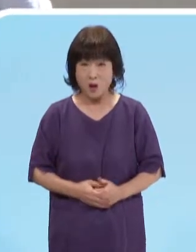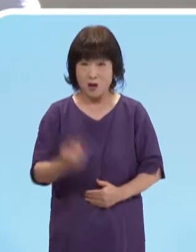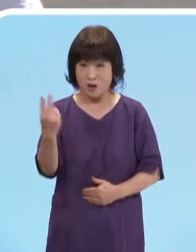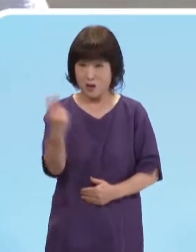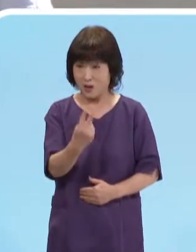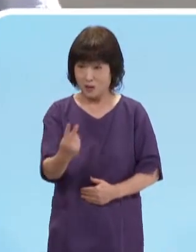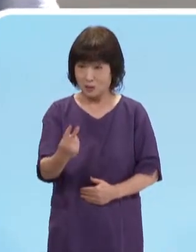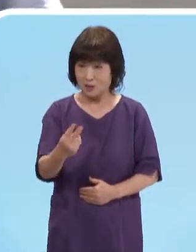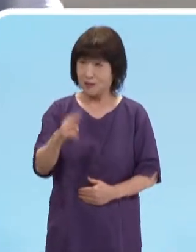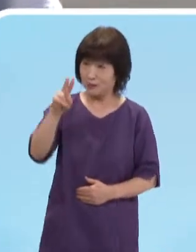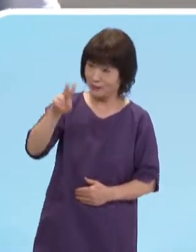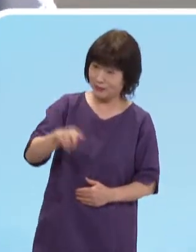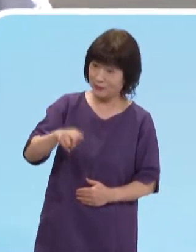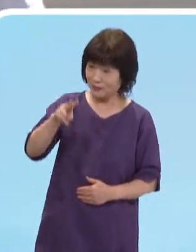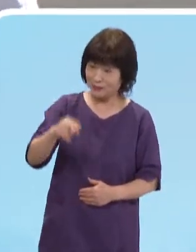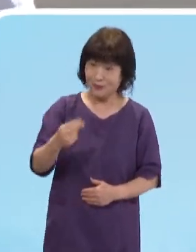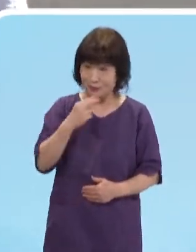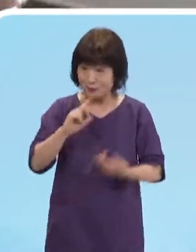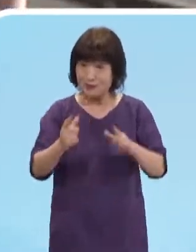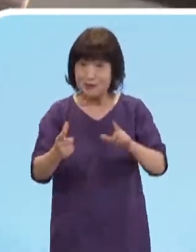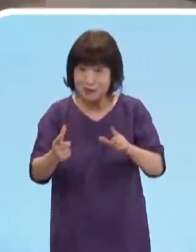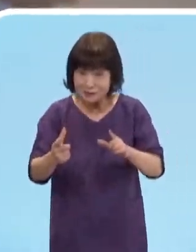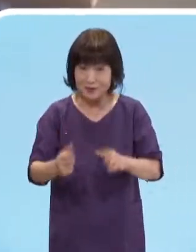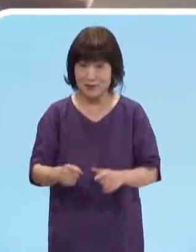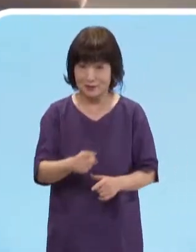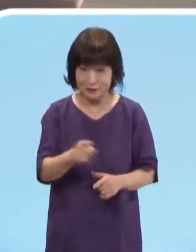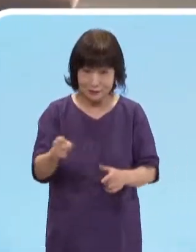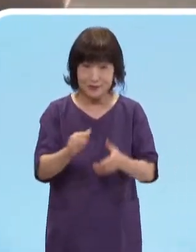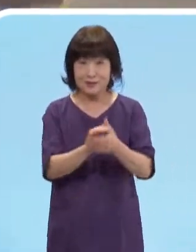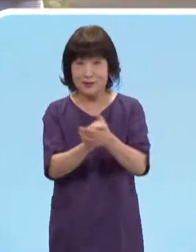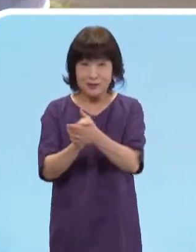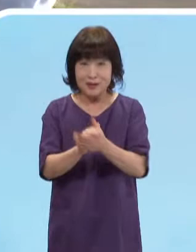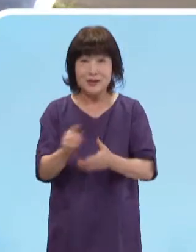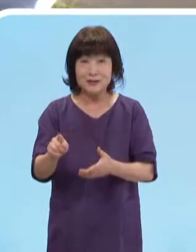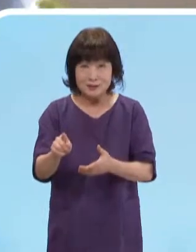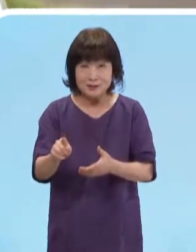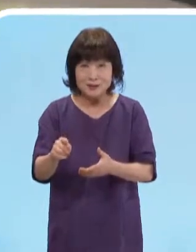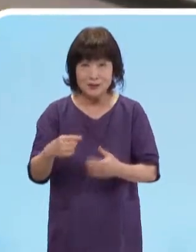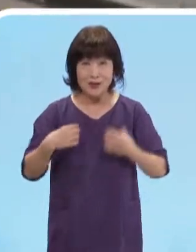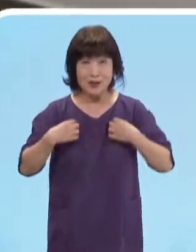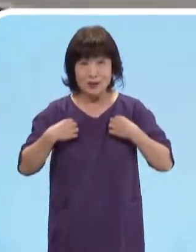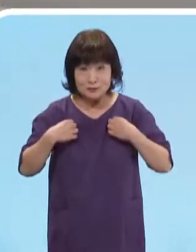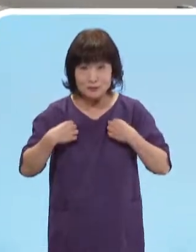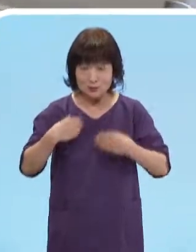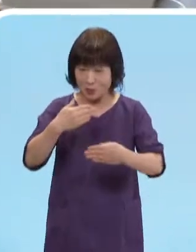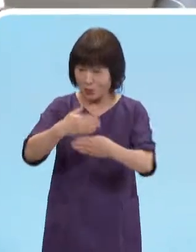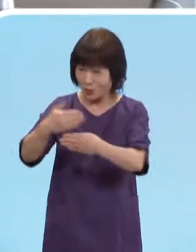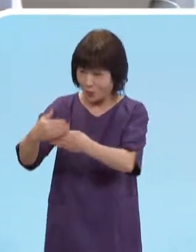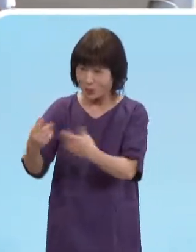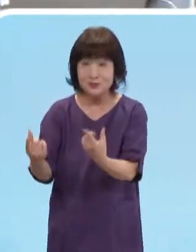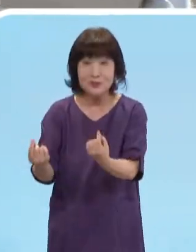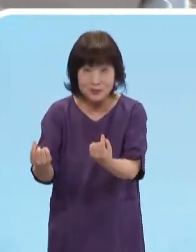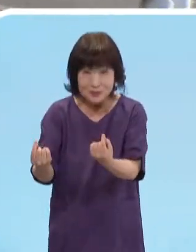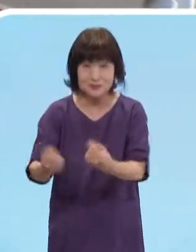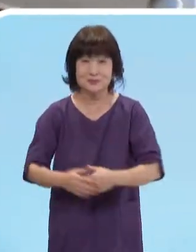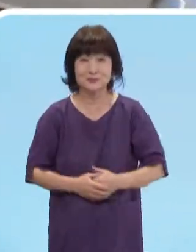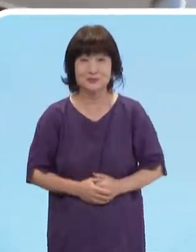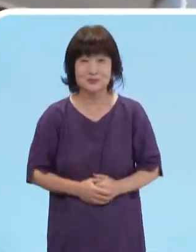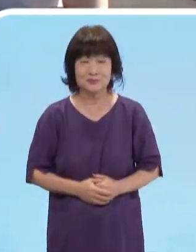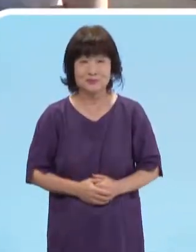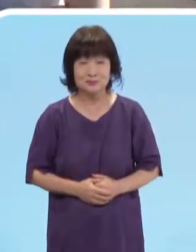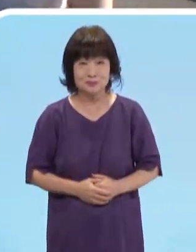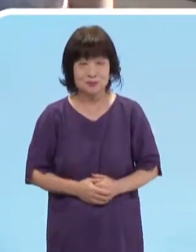また雰囲気変わりますね、やっぱり。そして仲良しすぎて私服もどことなく似てない？ 似とる、かぶってん